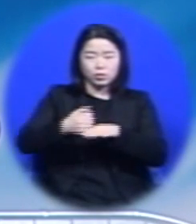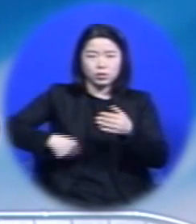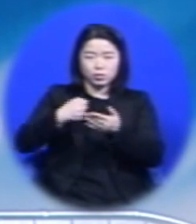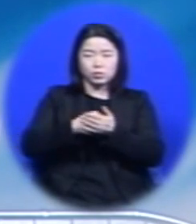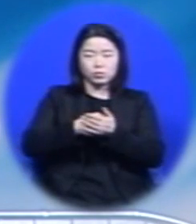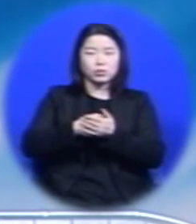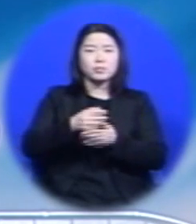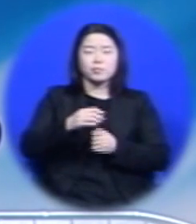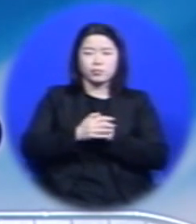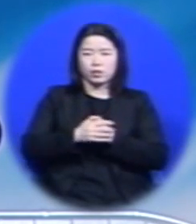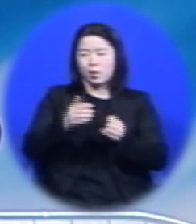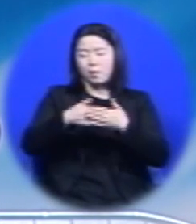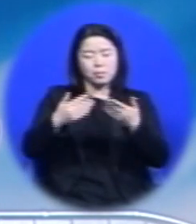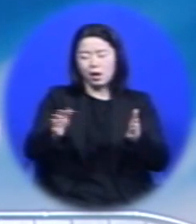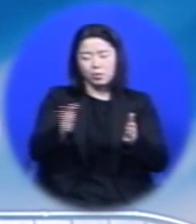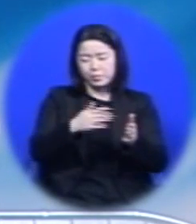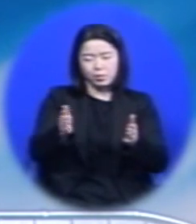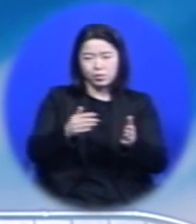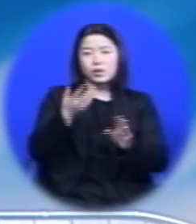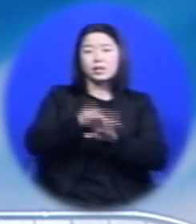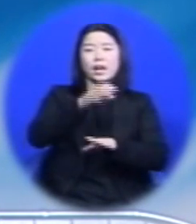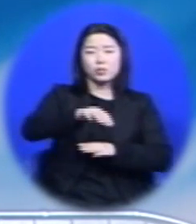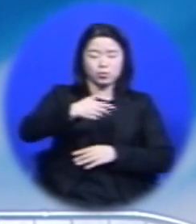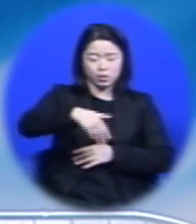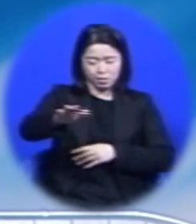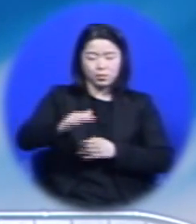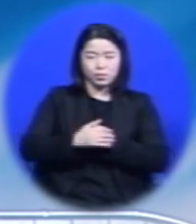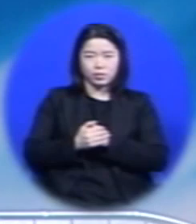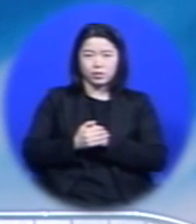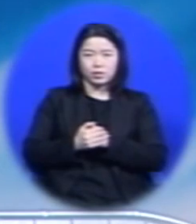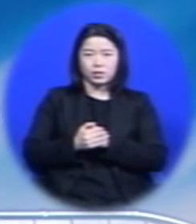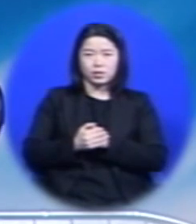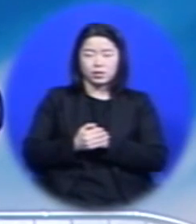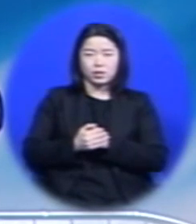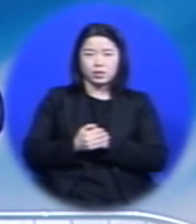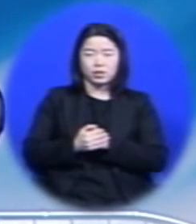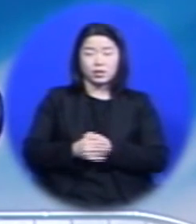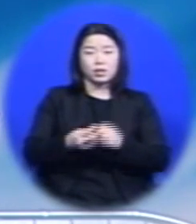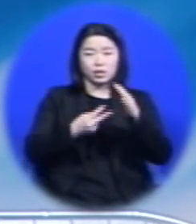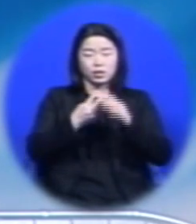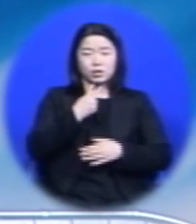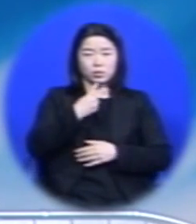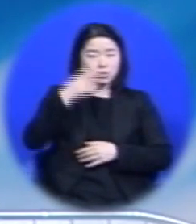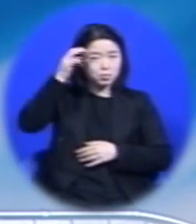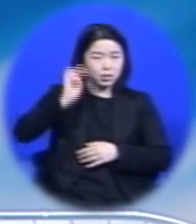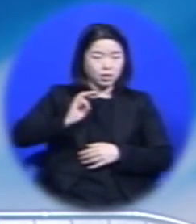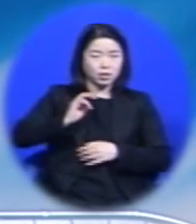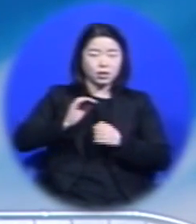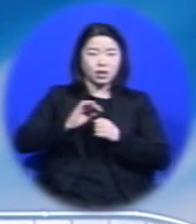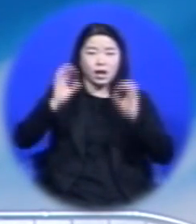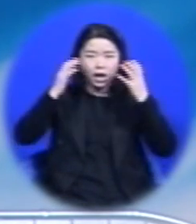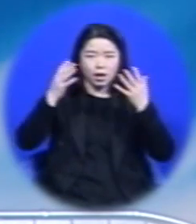대답합니다 방 없어요 딴데가 봐요 그니까 요셉과 마리야 그 배형 맡은 아이는